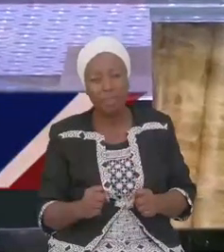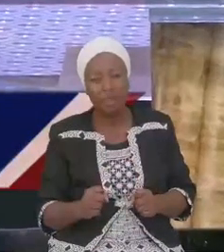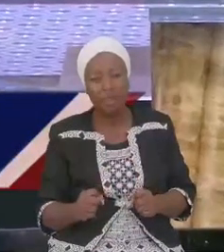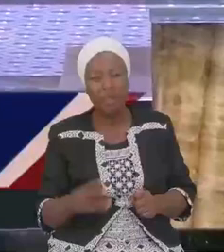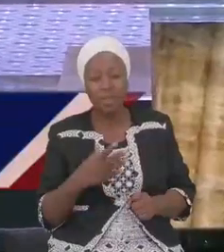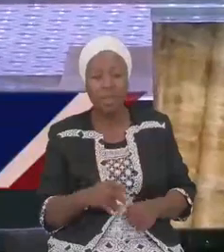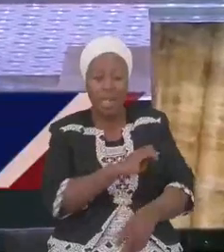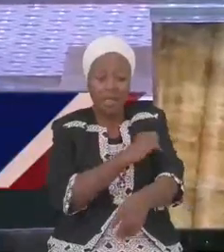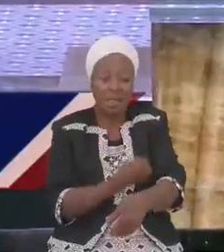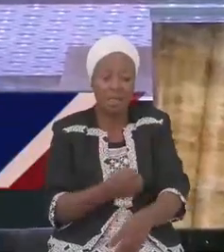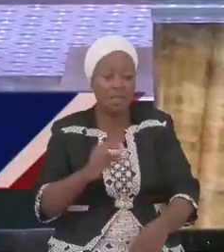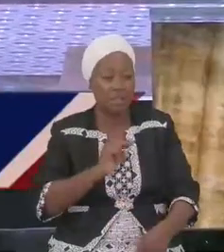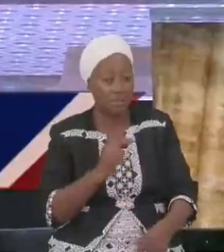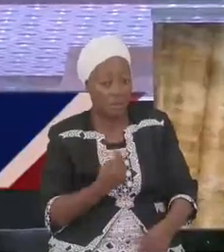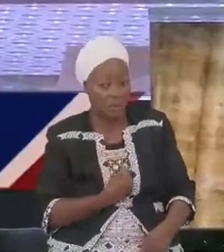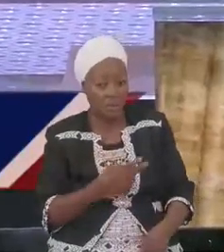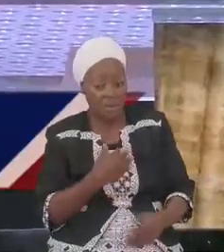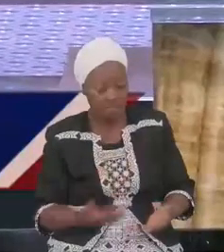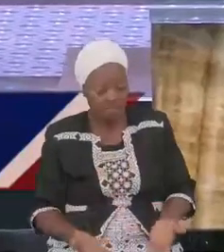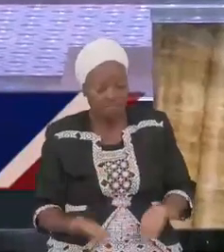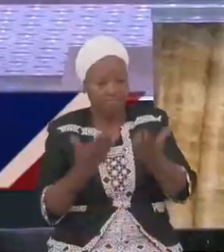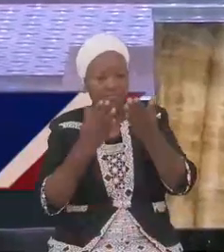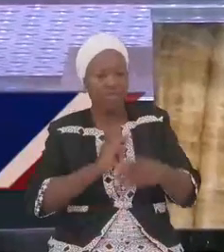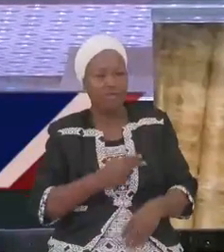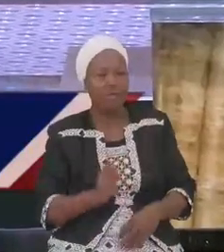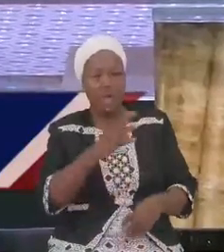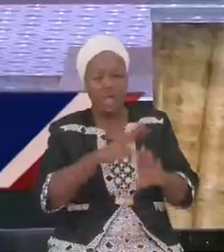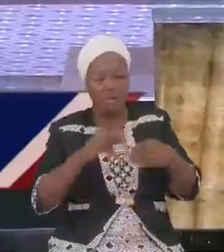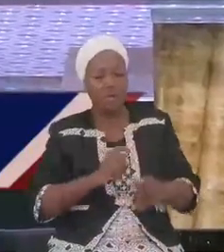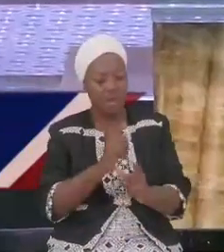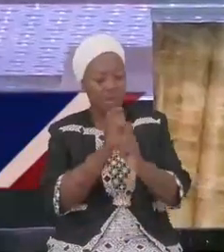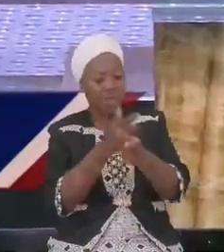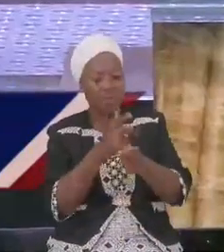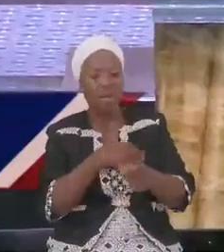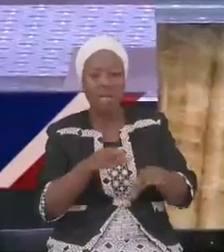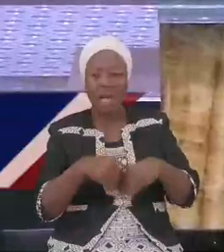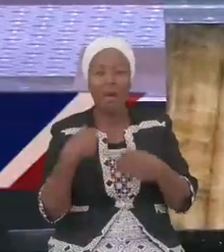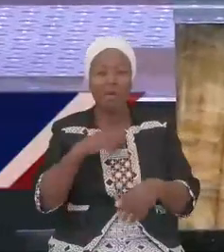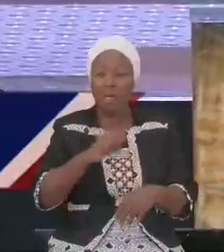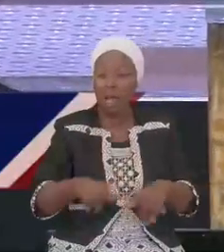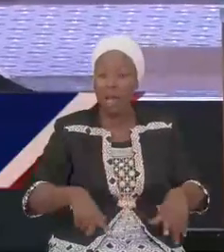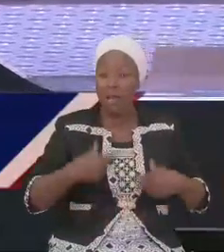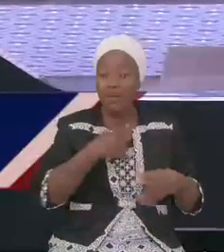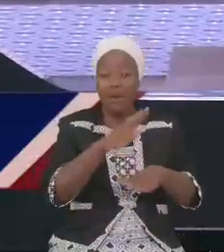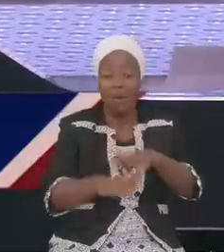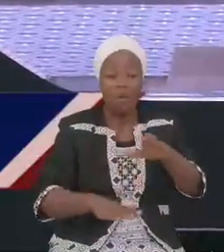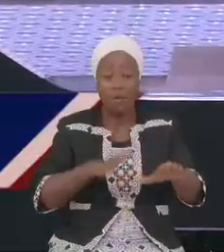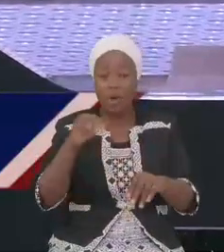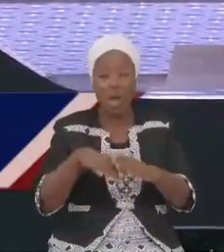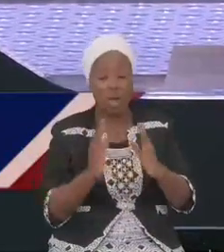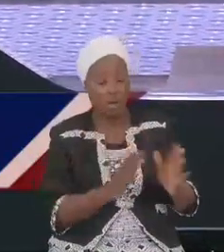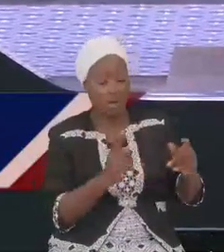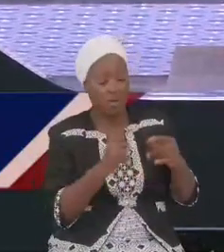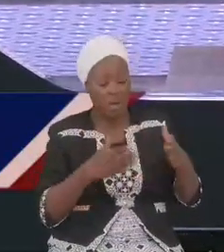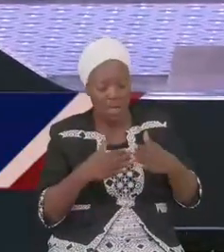élève. Et nous donne le don. Et maintenant, nous pouvons vivre et marcher selon la